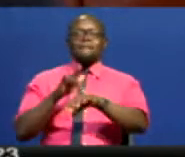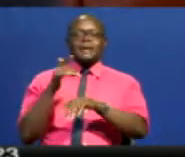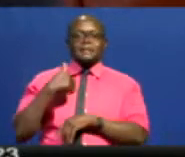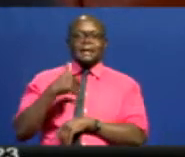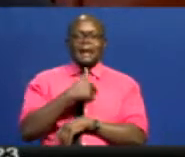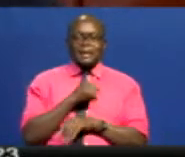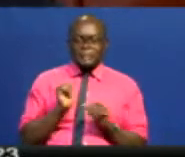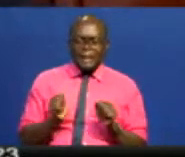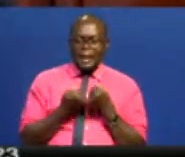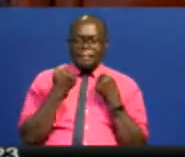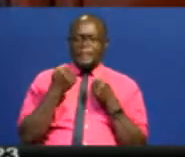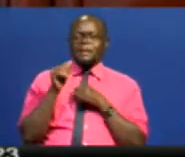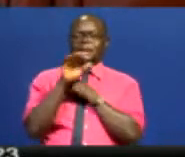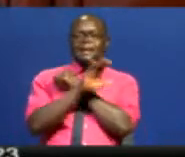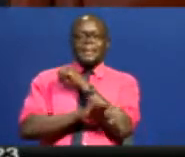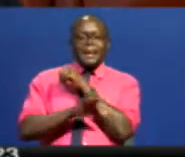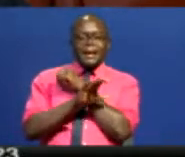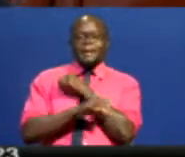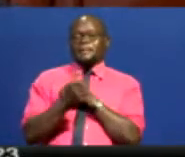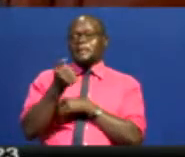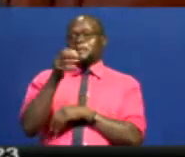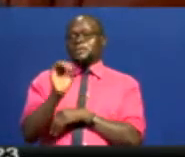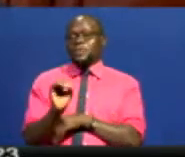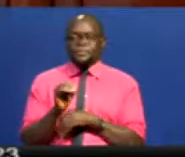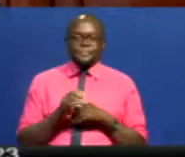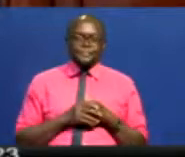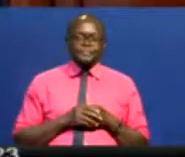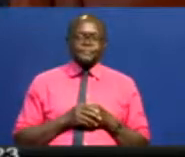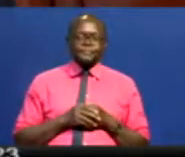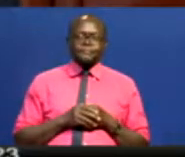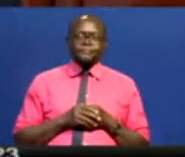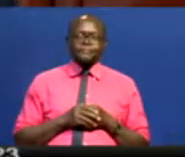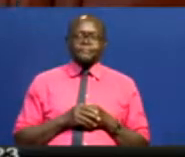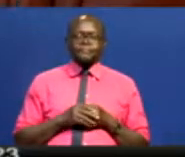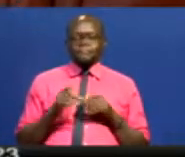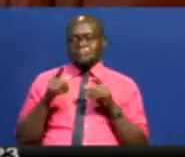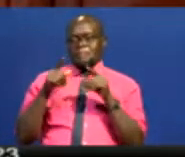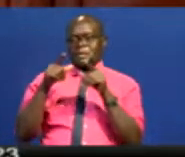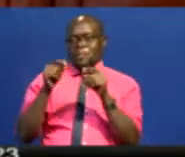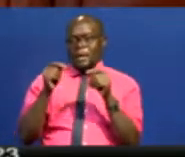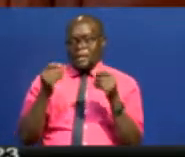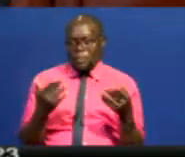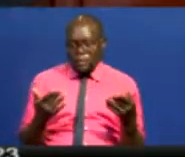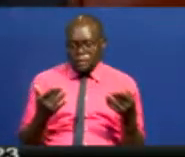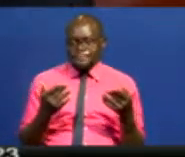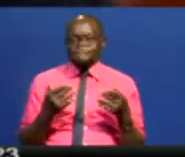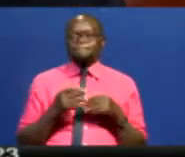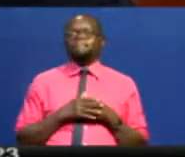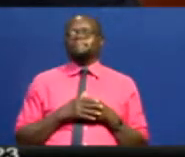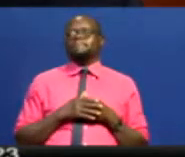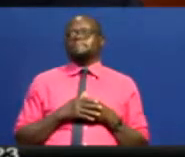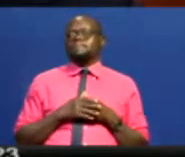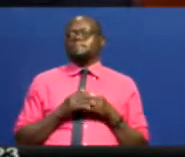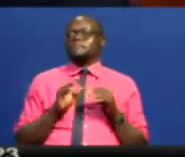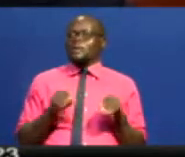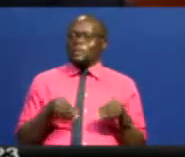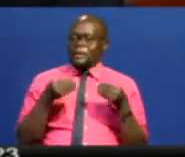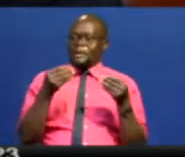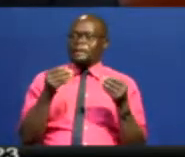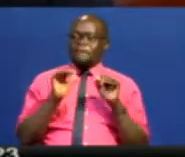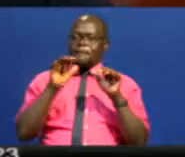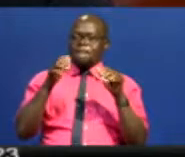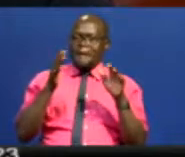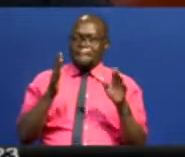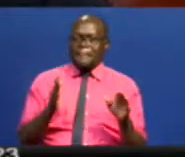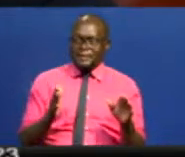taifa, Mheshimiwa Spika. Kwa hiyo Mheshimiwa Spika, mimi napenda kusema hivi, tukiweza kuwapa wakulima